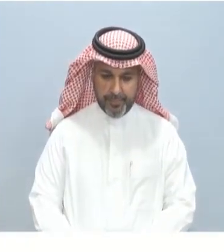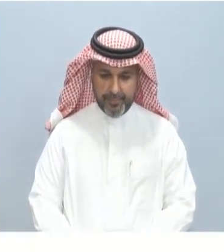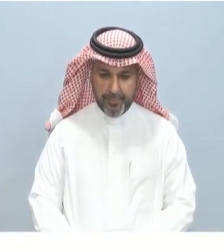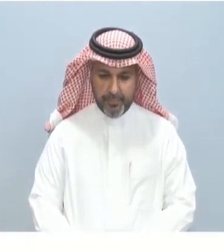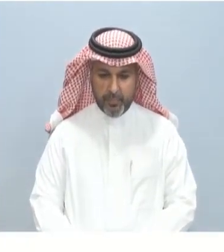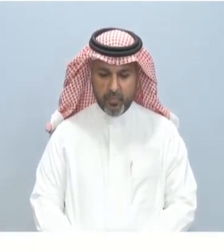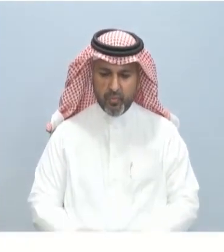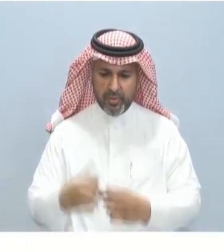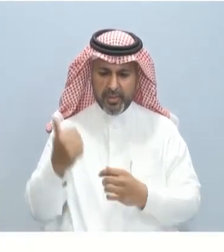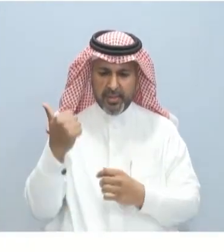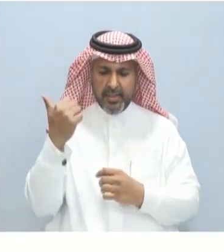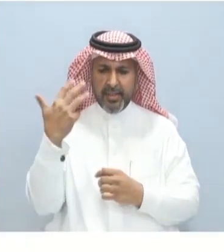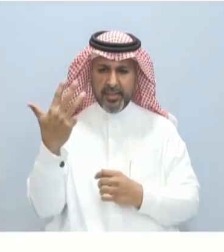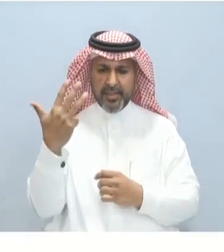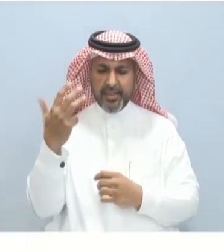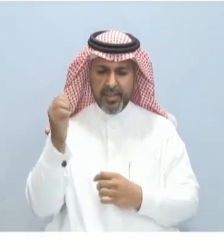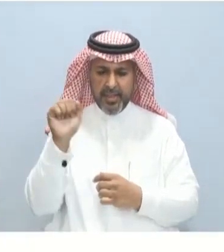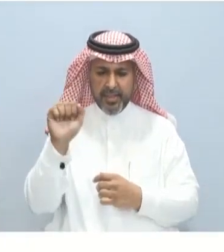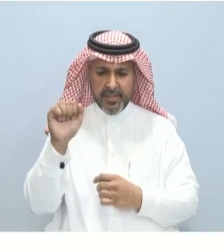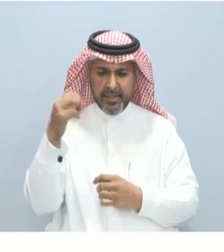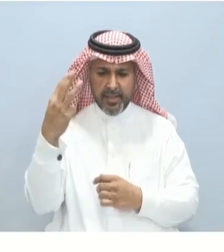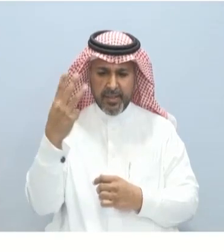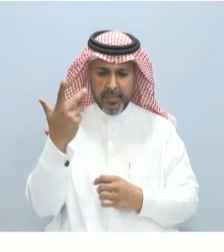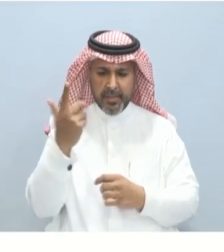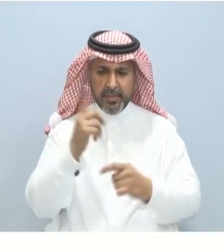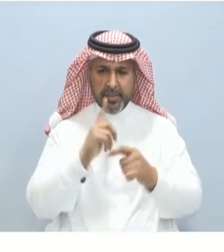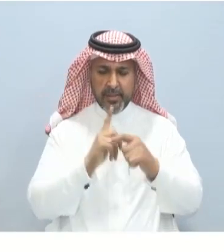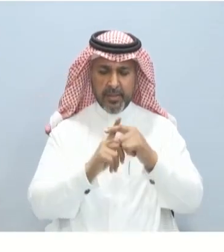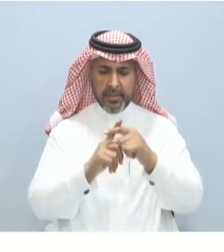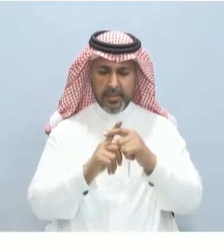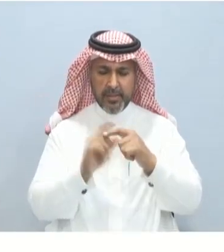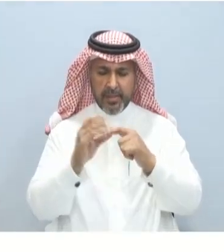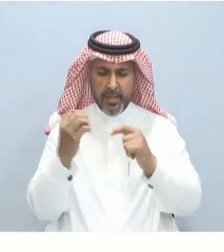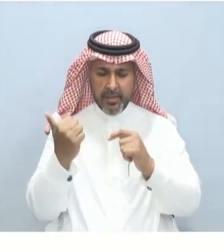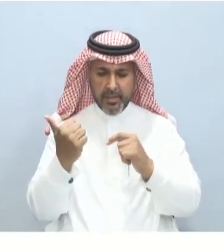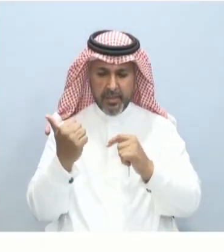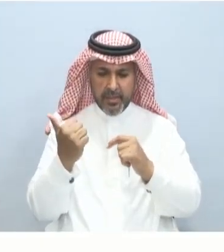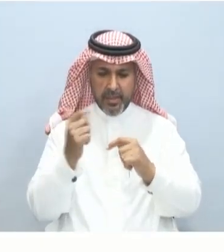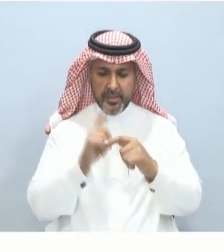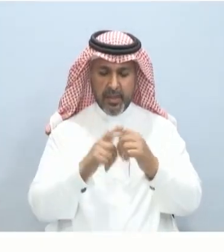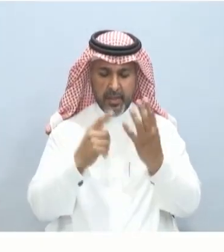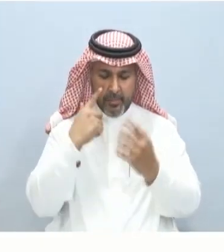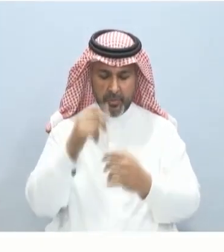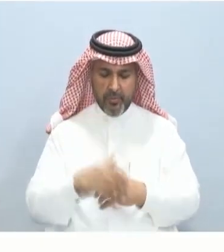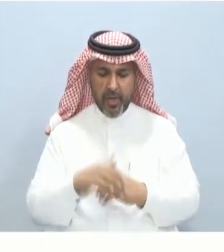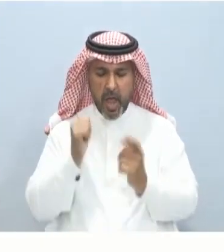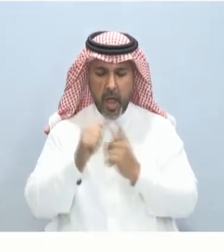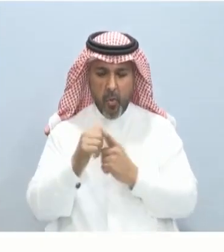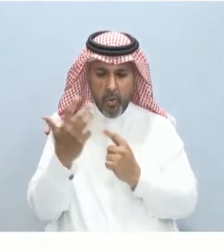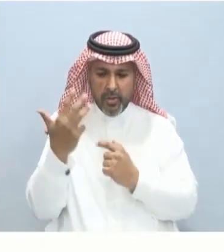تسعه سين تربيع ناقص سته سين زائد اربعه اولا بحثنا الشرط الاول ما رايكم بالنسبه